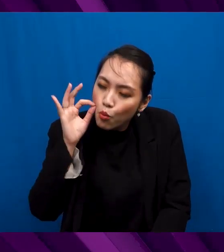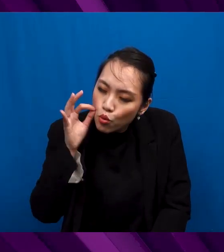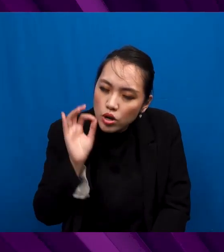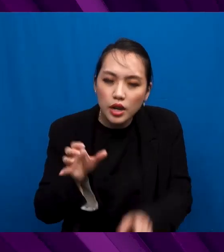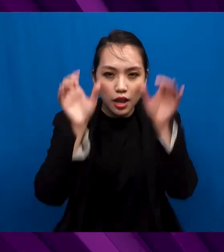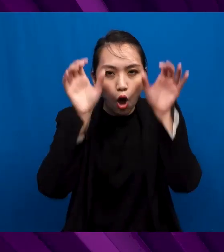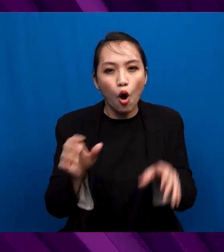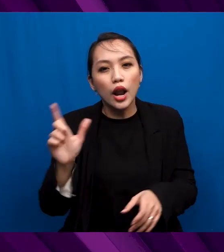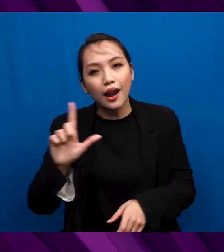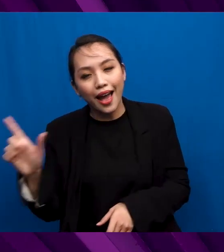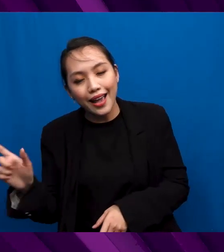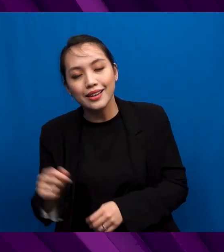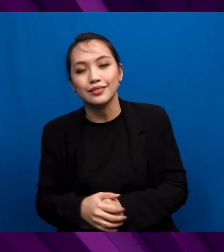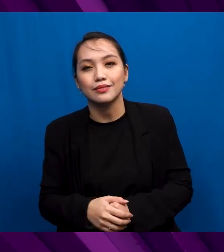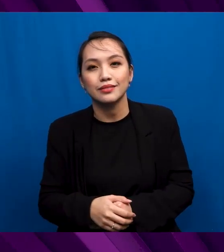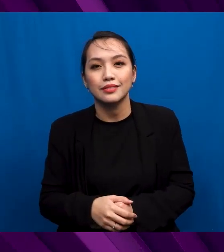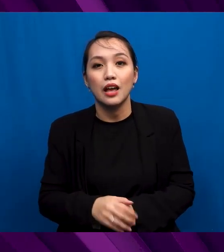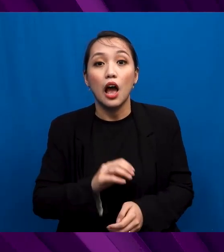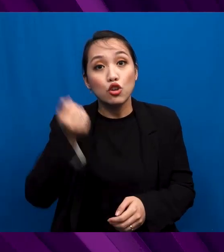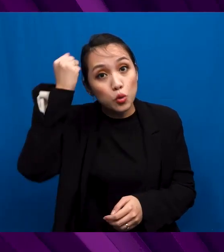saya mau tetap diberkati oleh Roh Kudus,